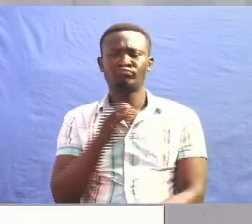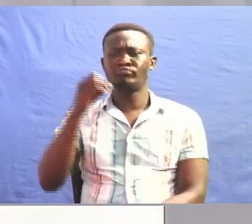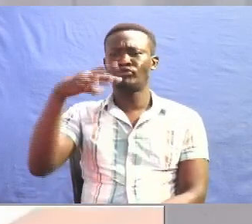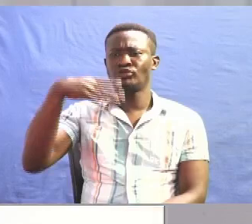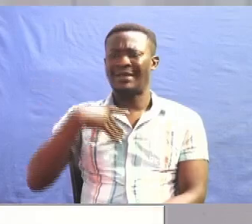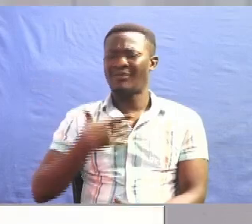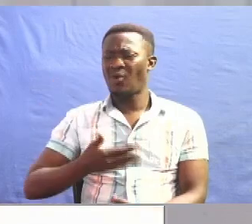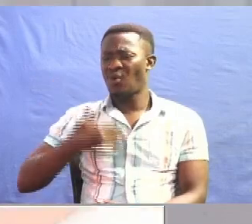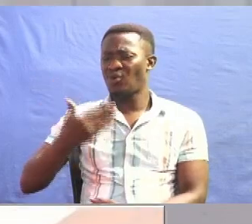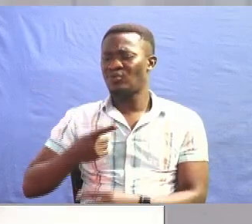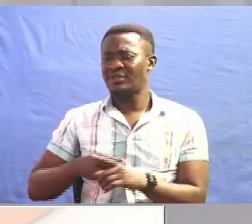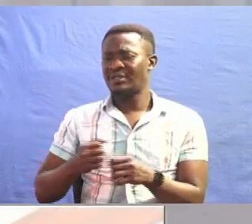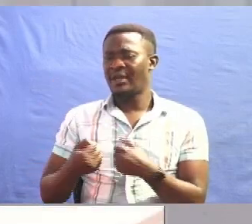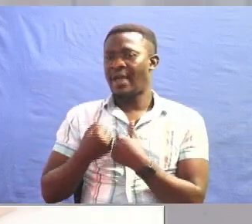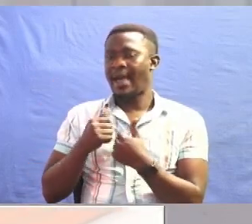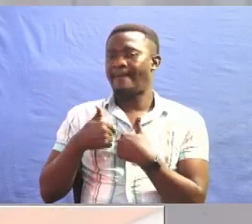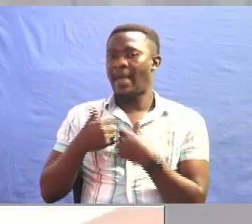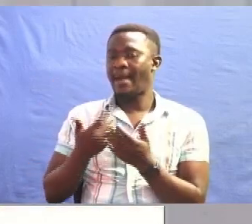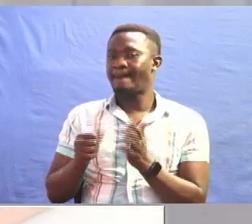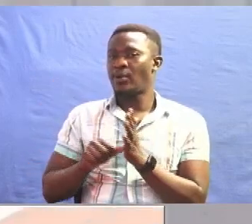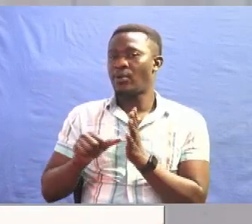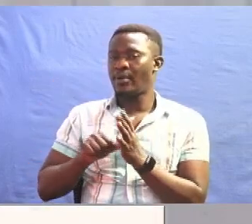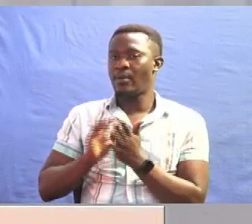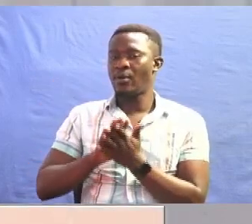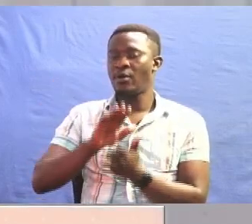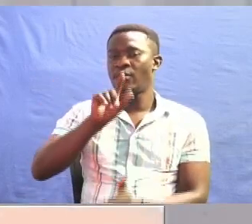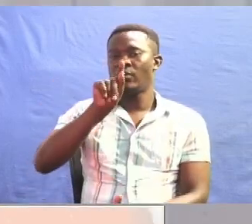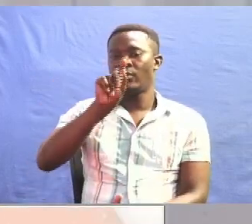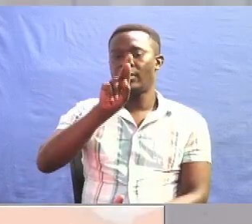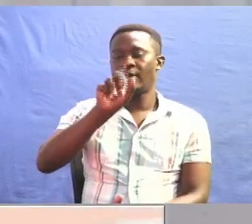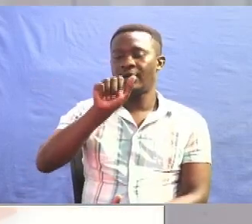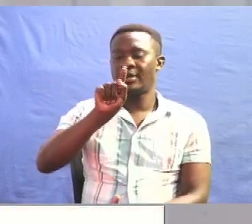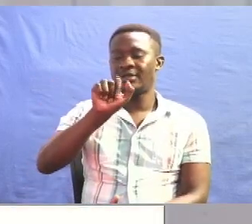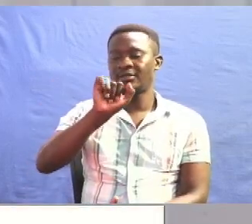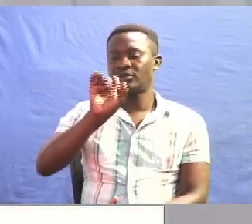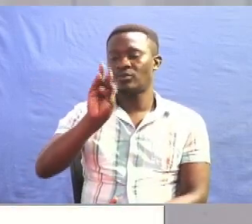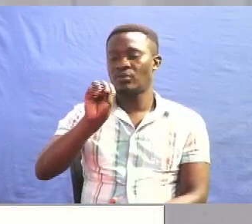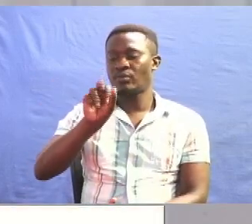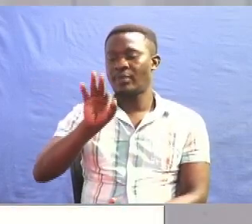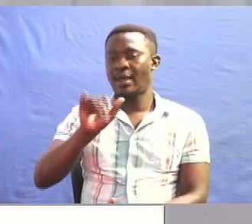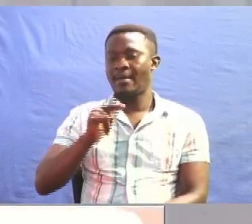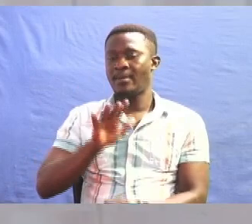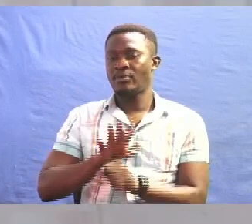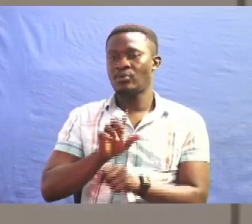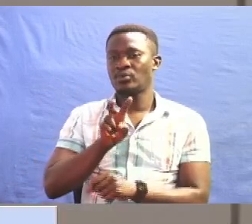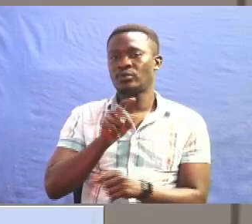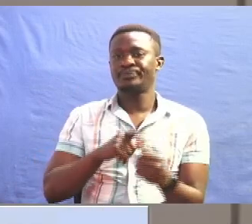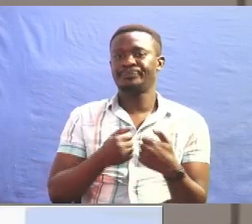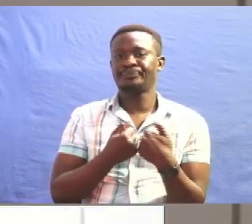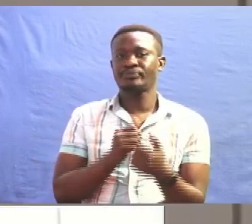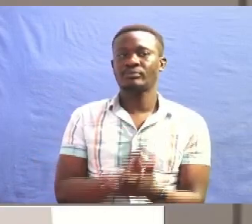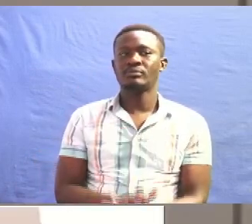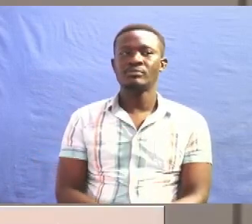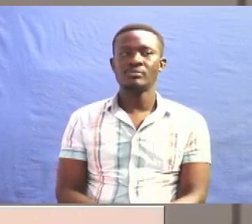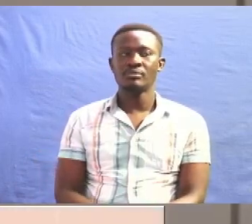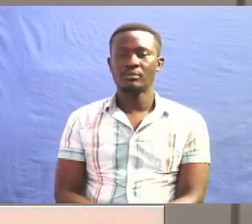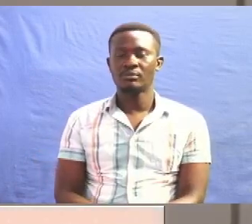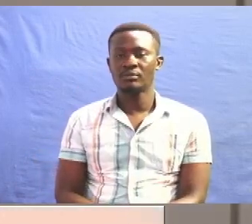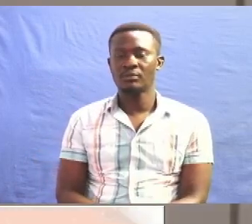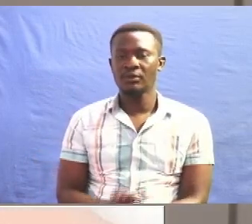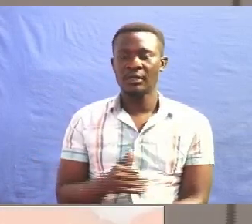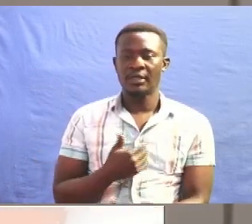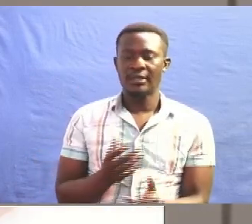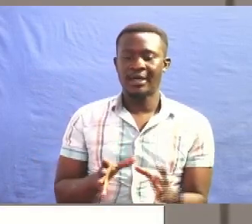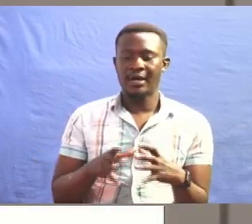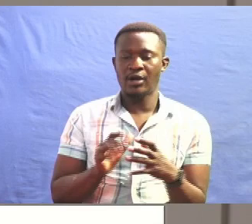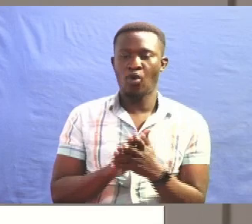nchini unasababishwa na hitilafu ya transformer. Mwanahabari wetu Auma Evans na maelezo zaidi. Kulingana na